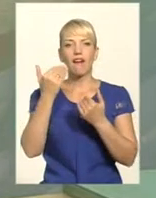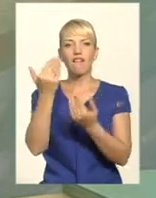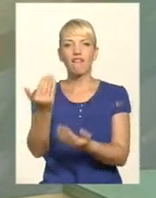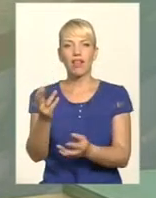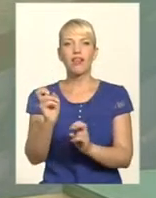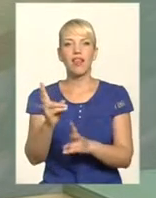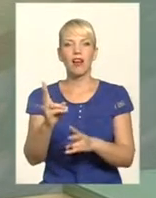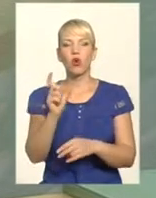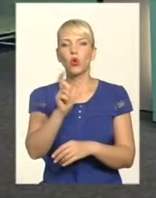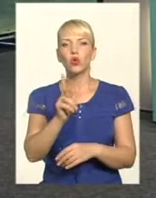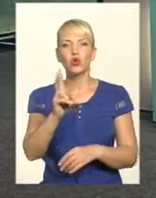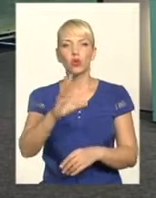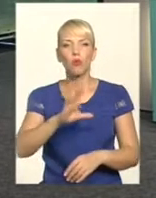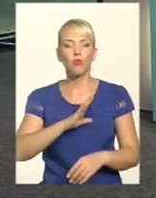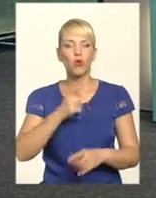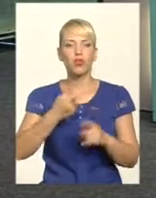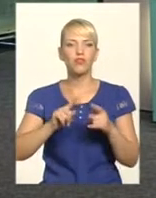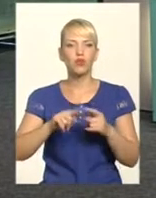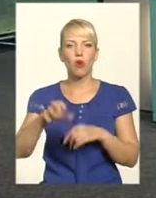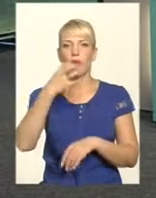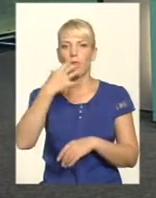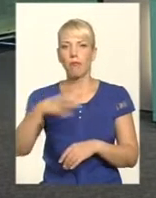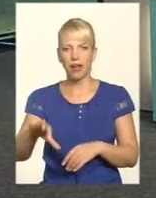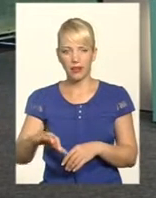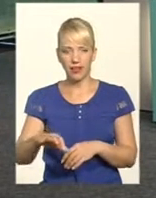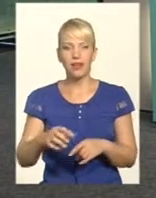тому пеклі, оцінюєте